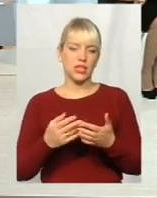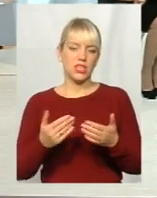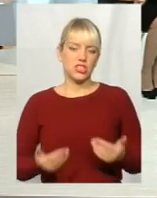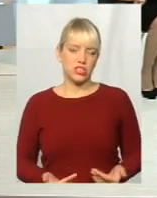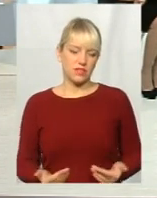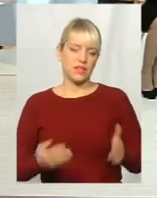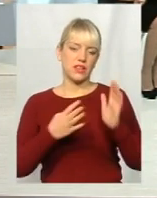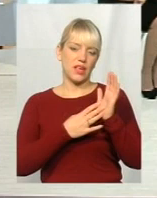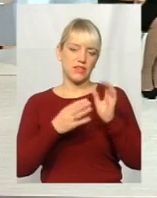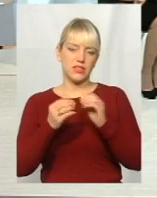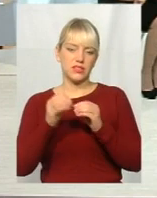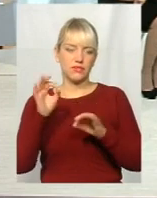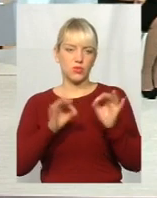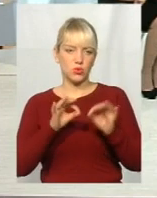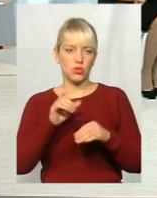ті, які